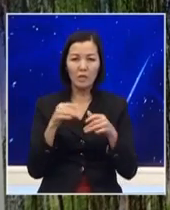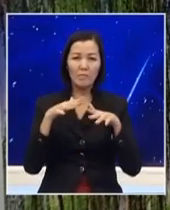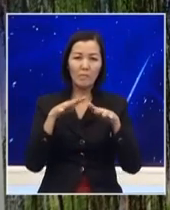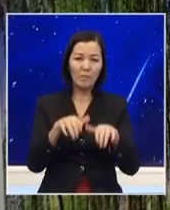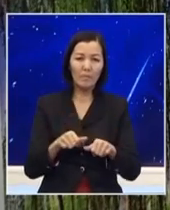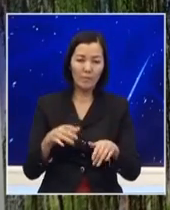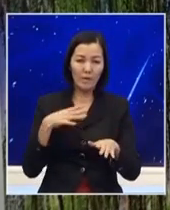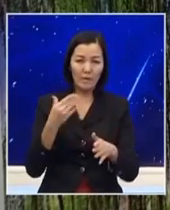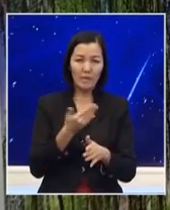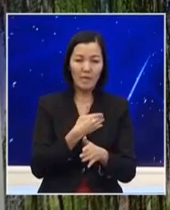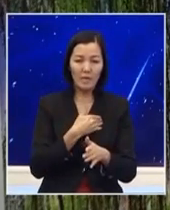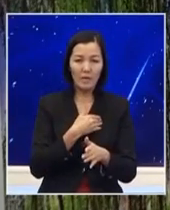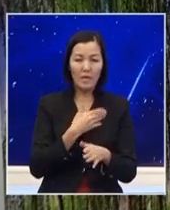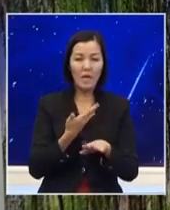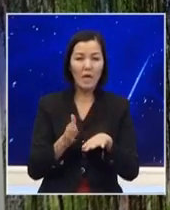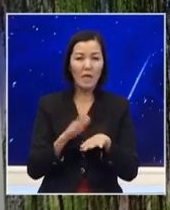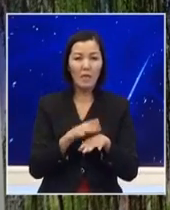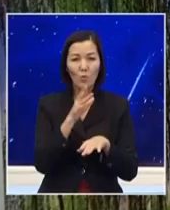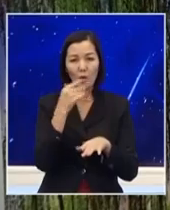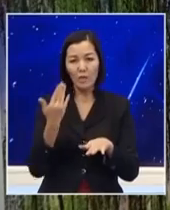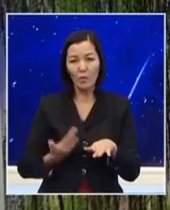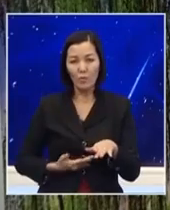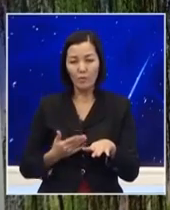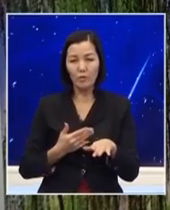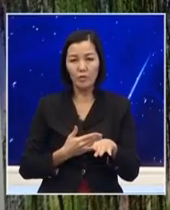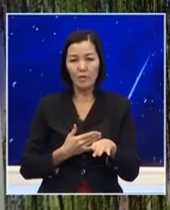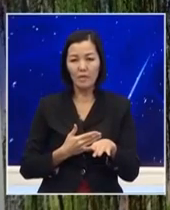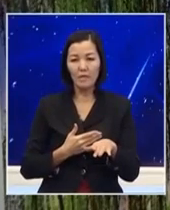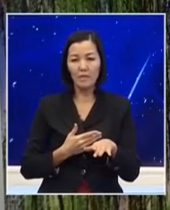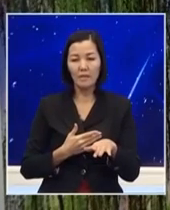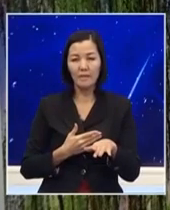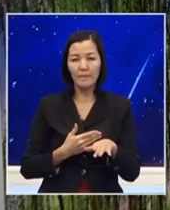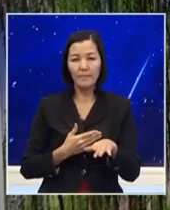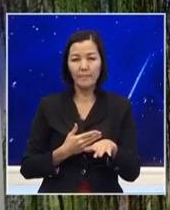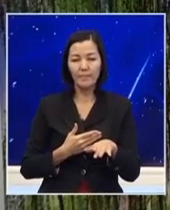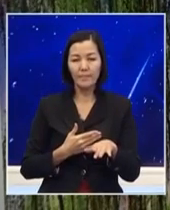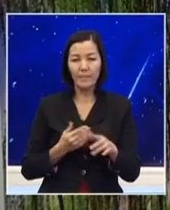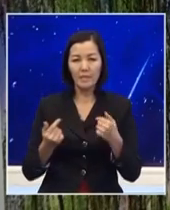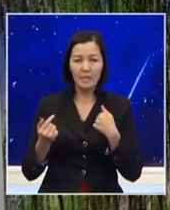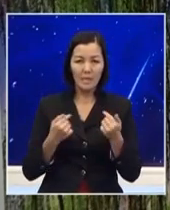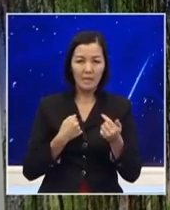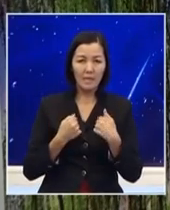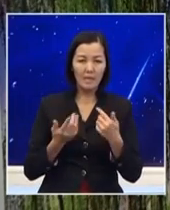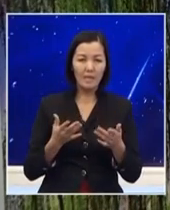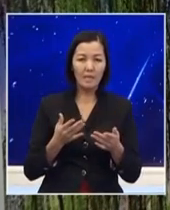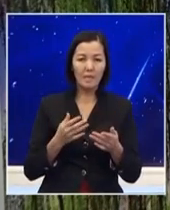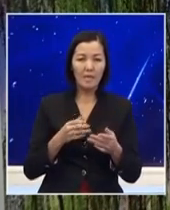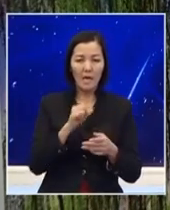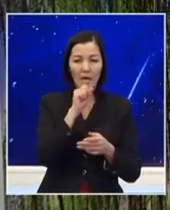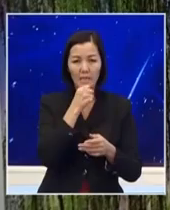келе жатты. Сол екі оттың ортасында деуге болады, тезек төреге атасы Абылай хан